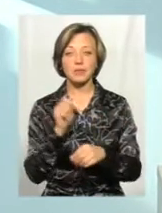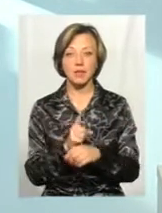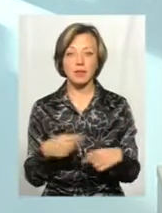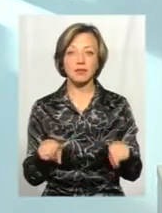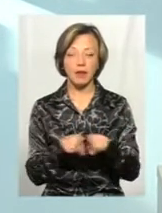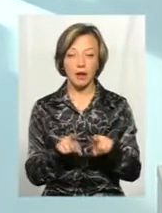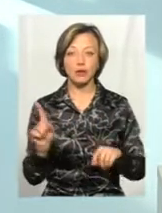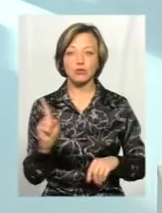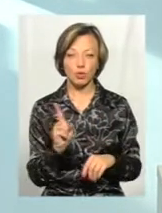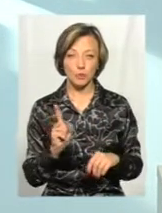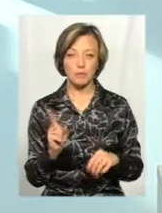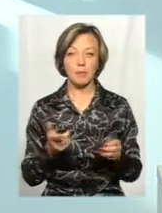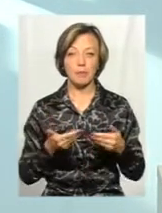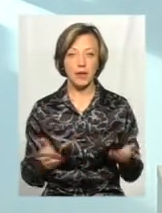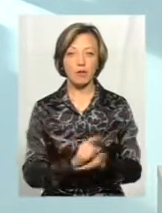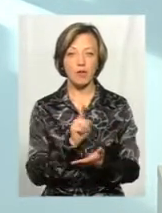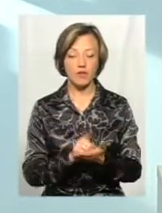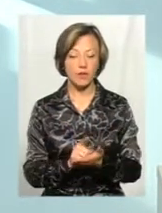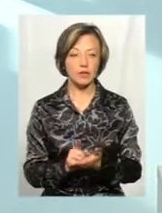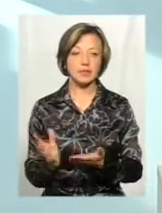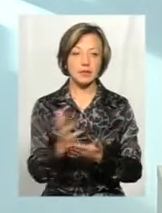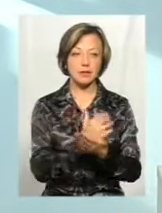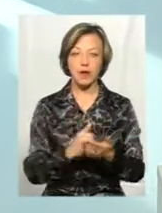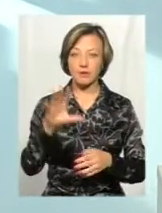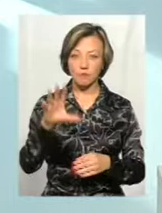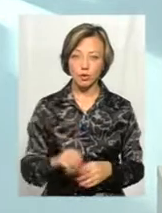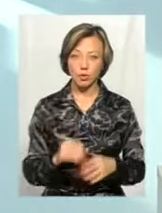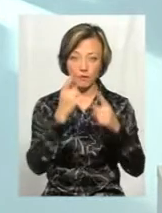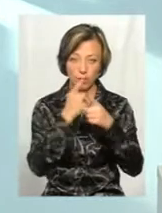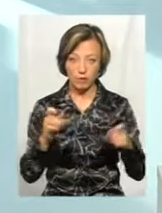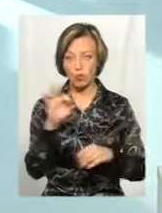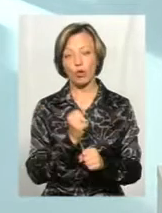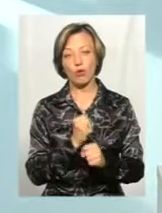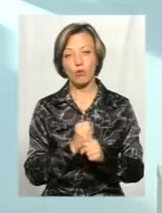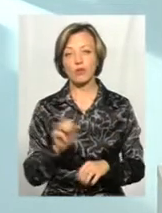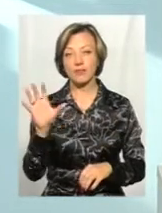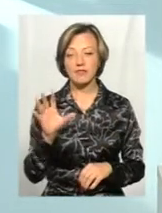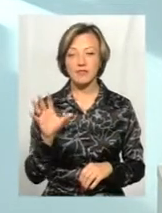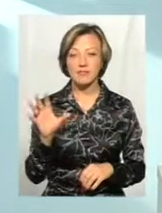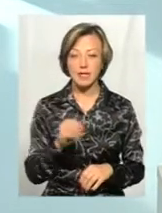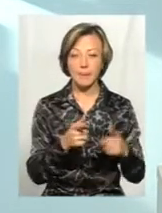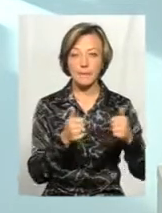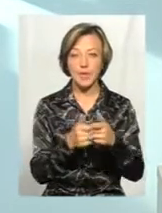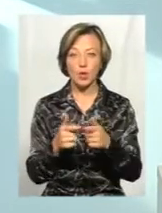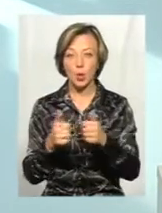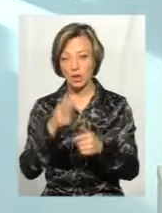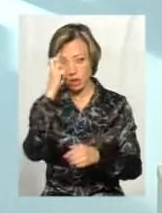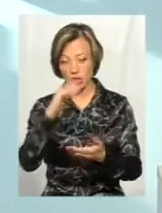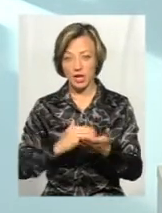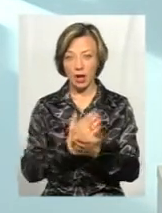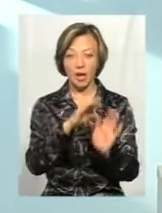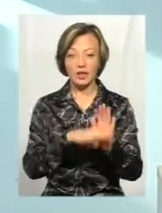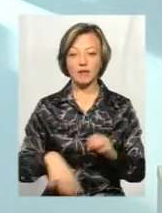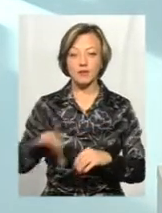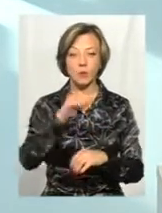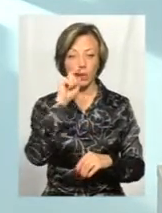стоїть на тому, що ми повинні зібрати всю інформацію про роботу всіх підрозділів Держгеокадастру по всій території